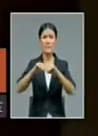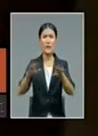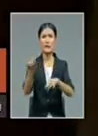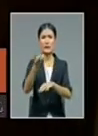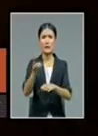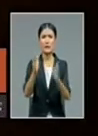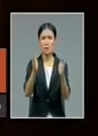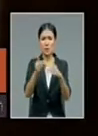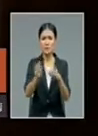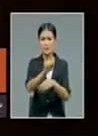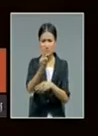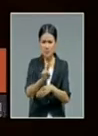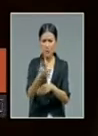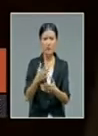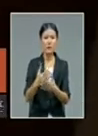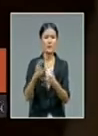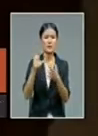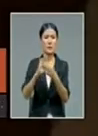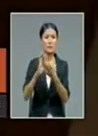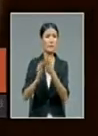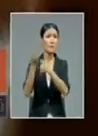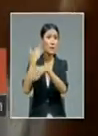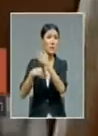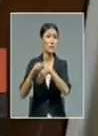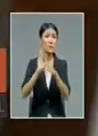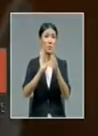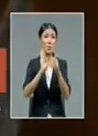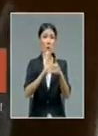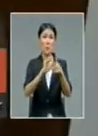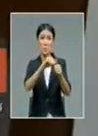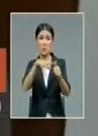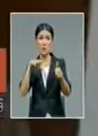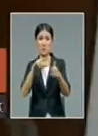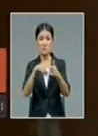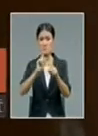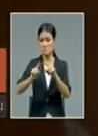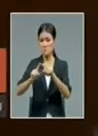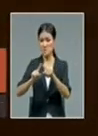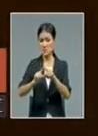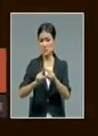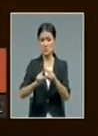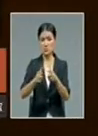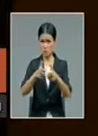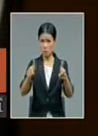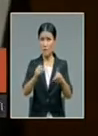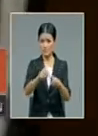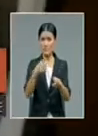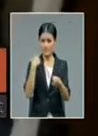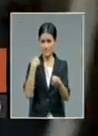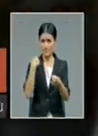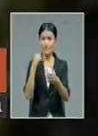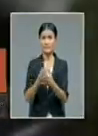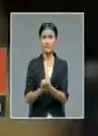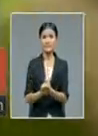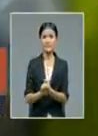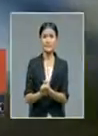มไปถึงหนังสือชีวประวัติของอดอล์ฟฮิตเลอร์และมีดขนาดใหญ่ด้วย นะคะซึ่งนอกจากนายตราอินี่น